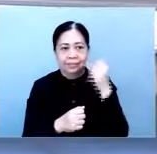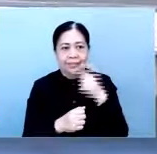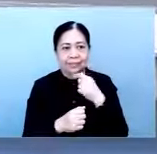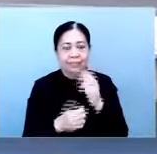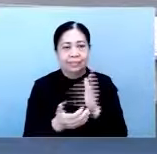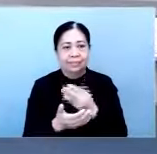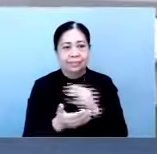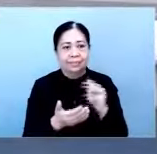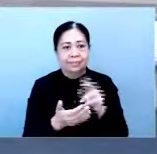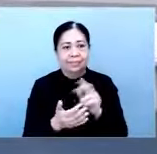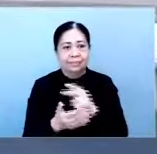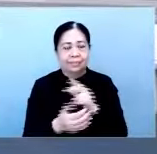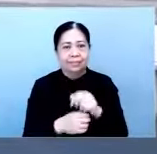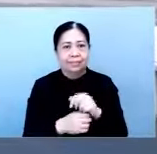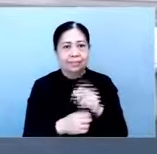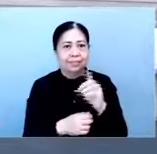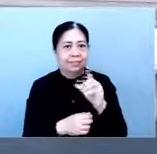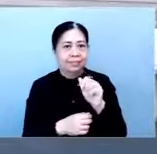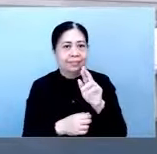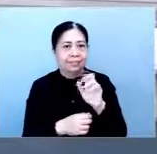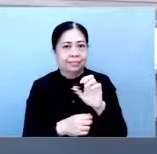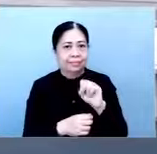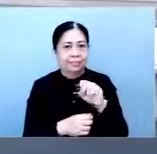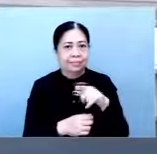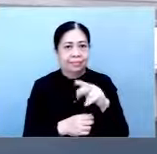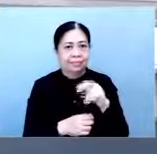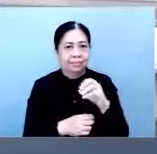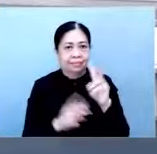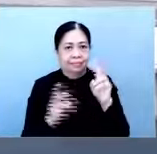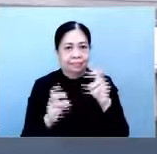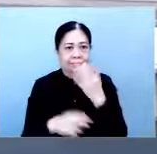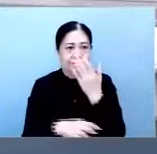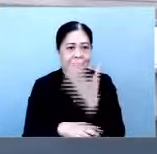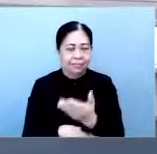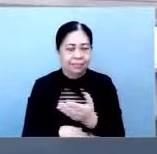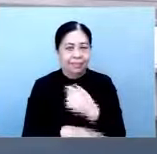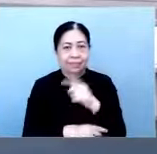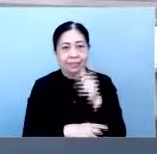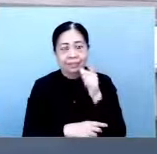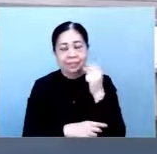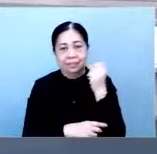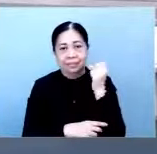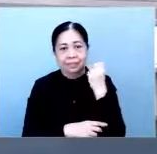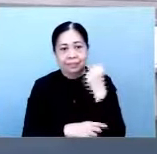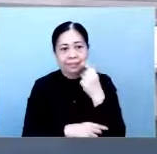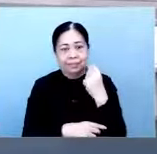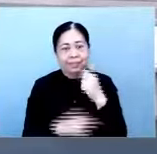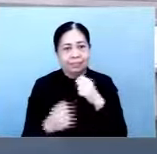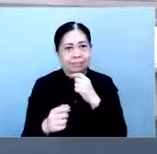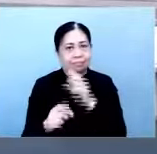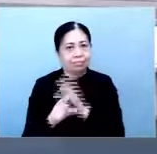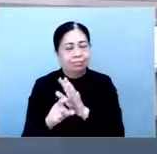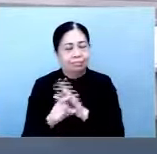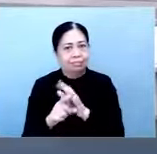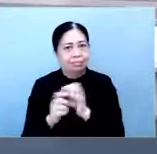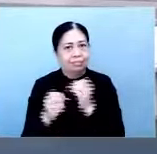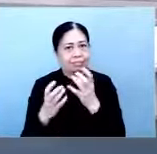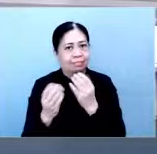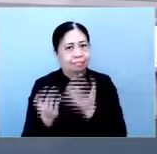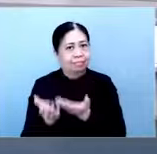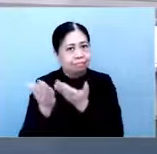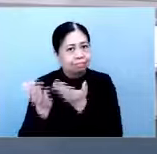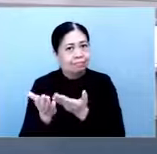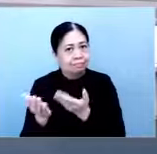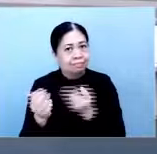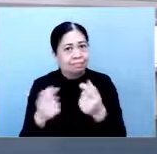music video ni Darren Espanto na Iyo. Habang si Liza Soberano, pinipilahan na rin ngayon ng maraming offers